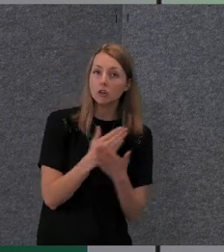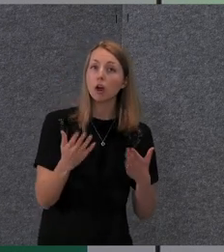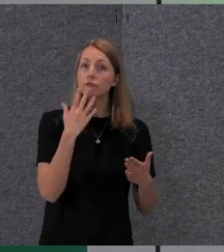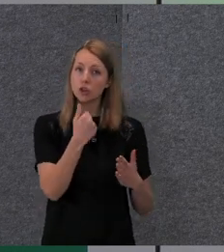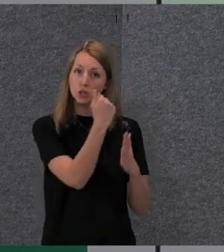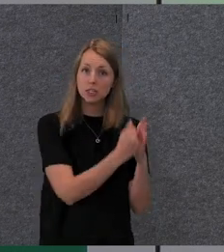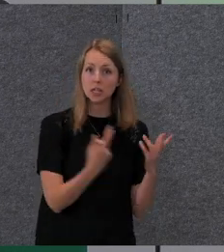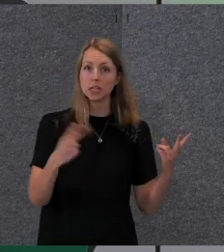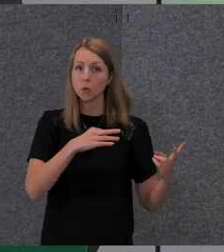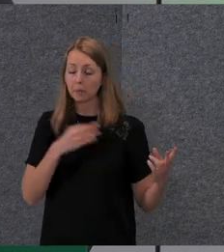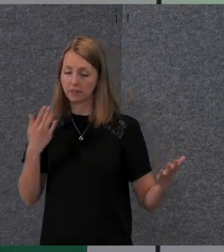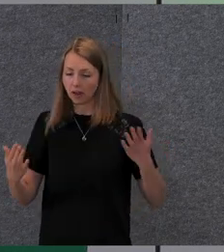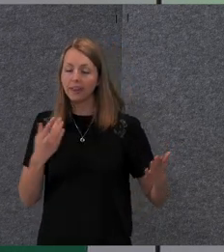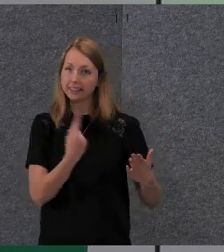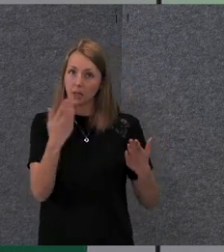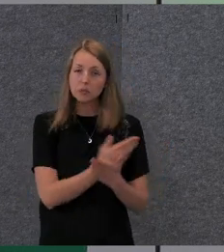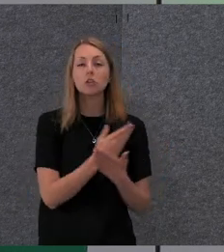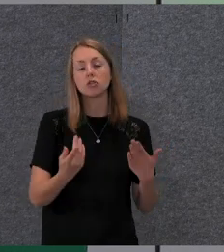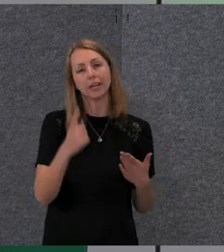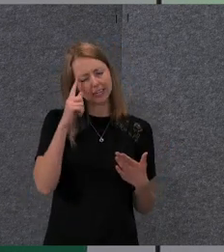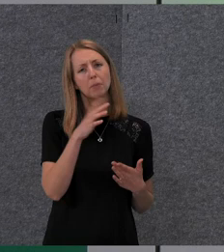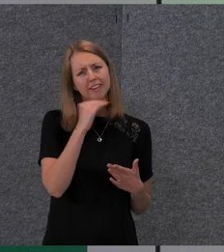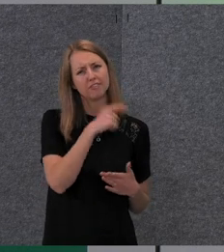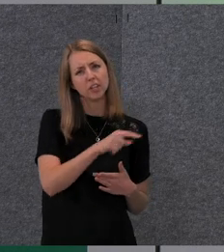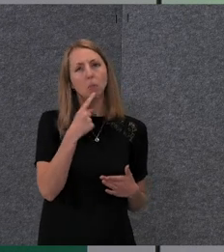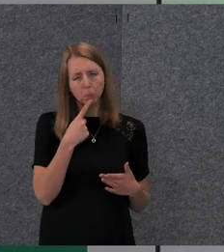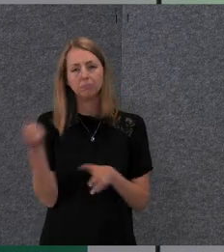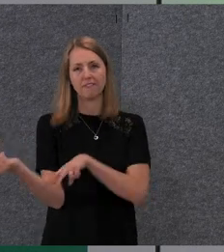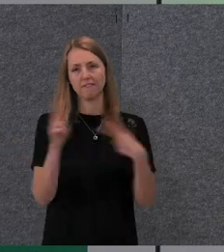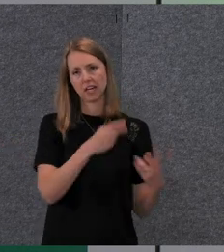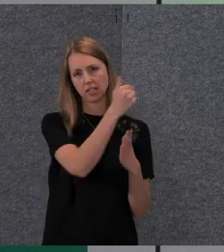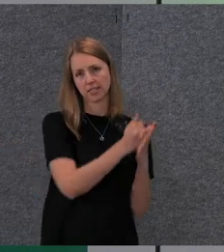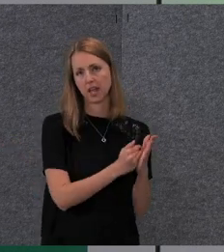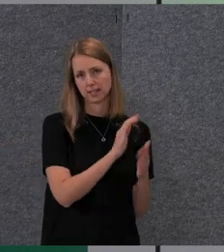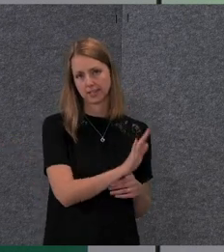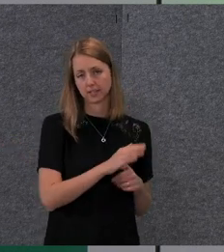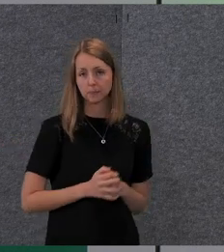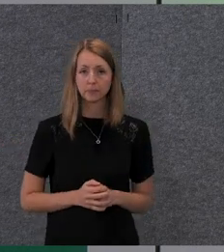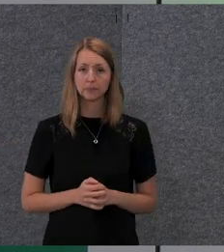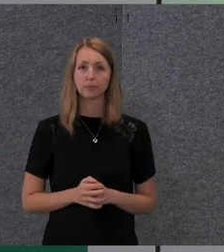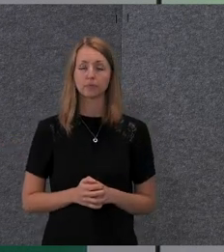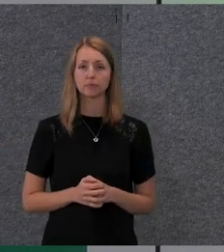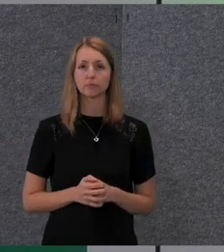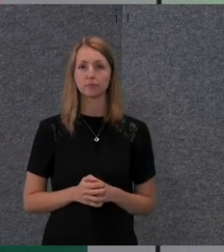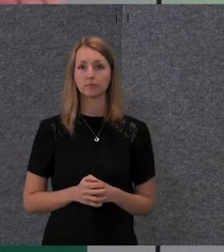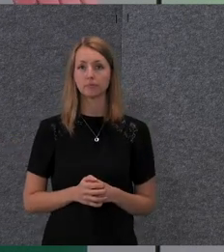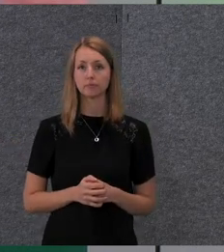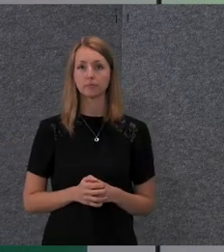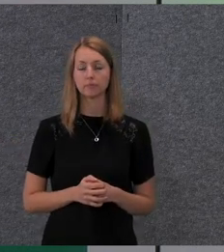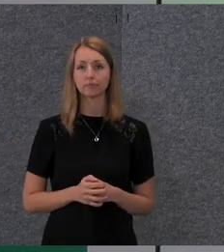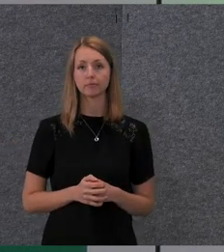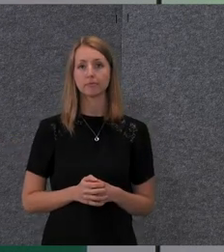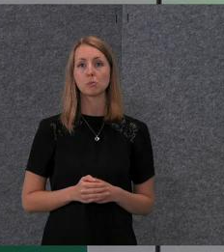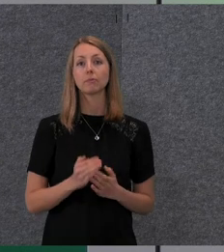viel mehr, als man heutzutage meint, würden dann dort wechseln. Und in der gesetzlichen Rentenversicherung, die mich